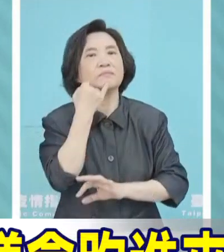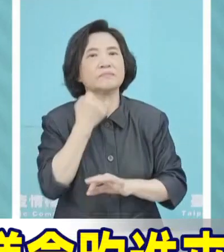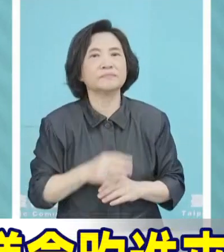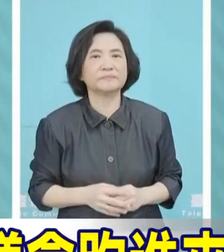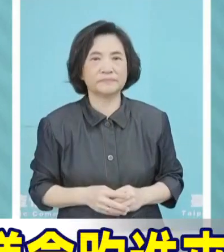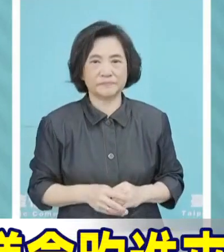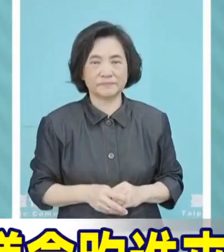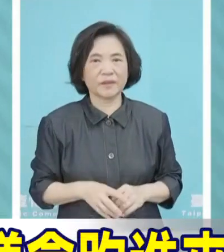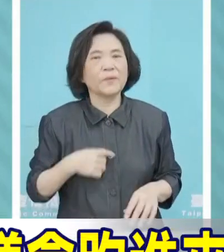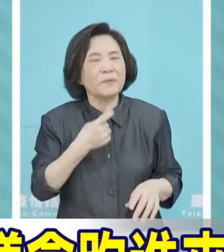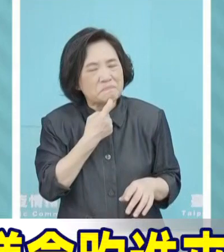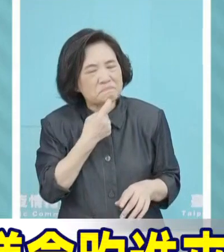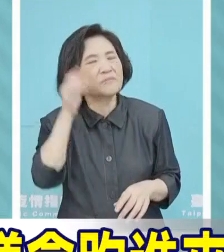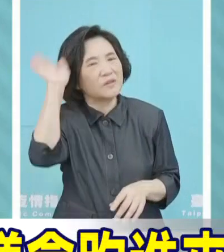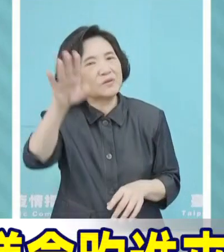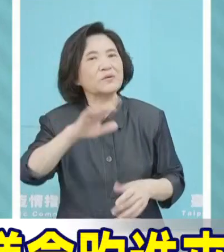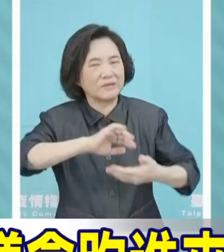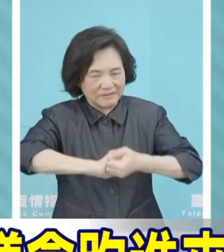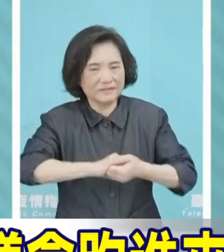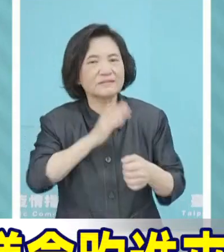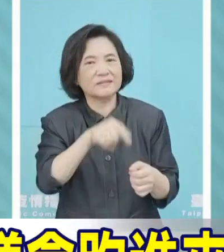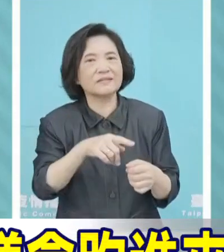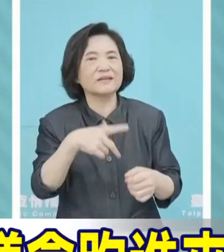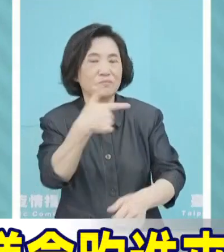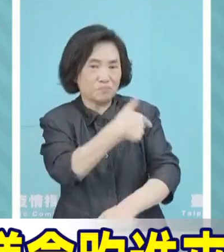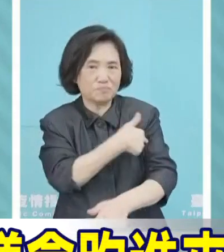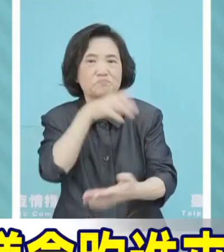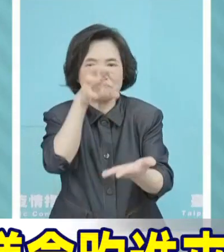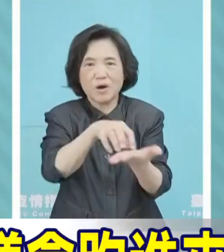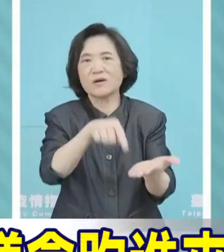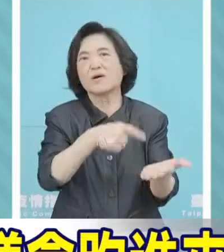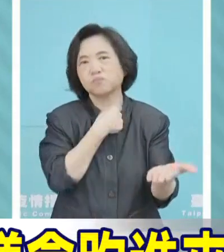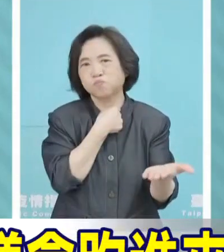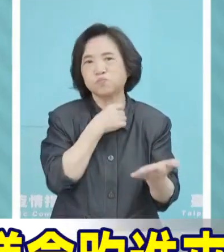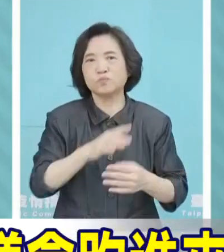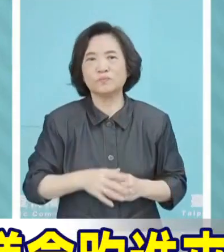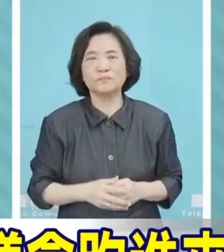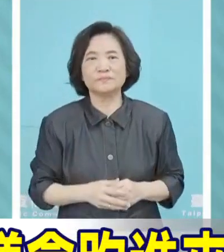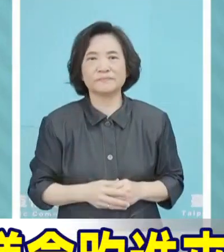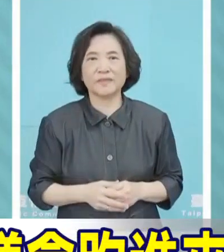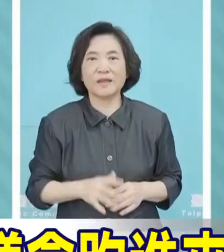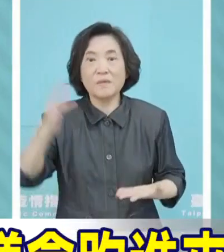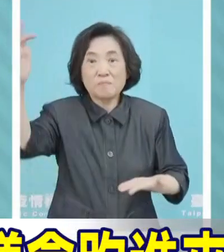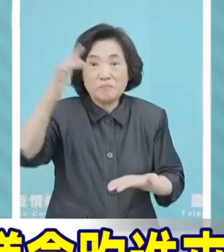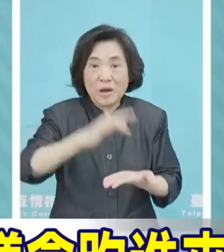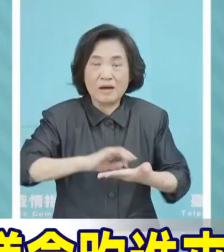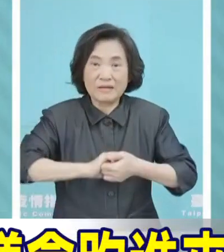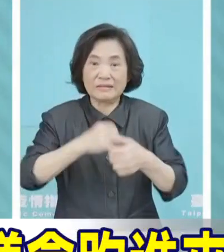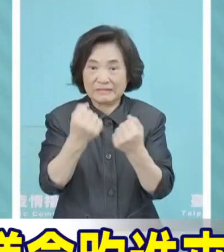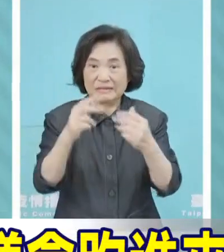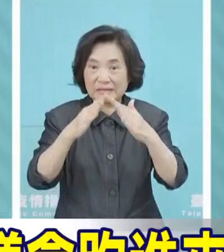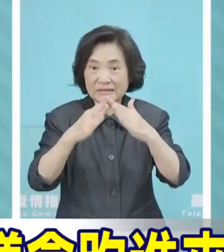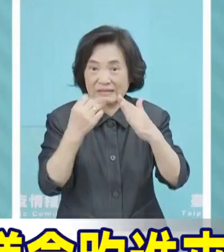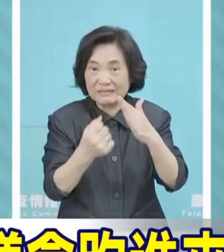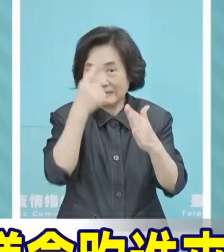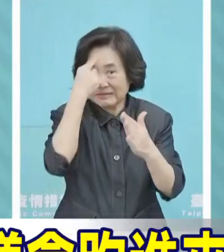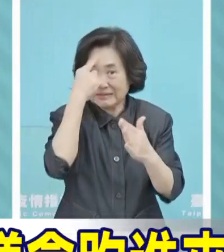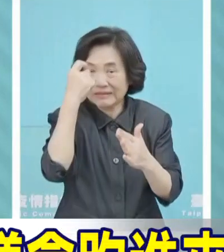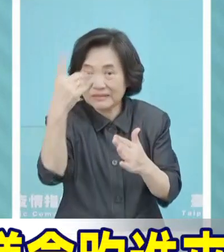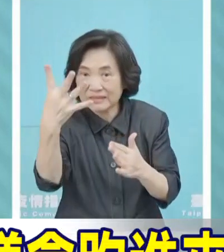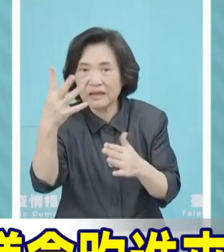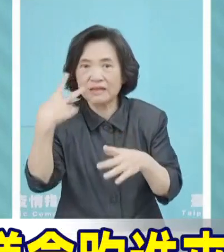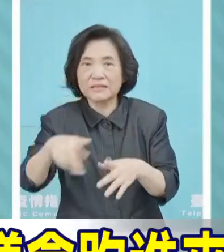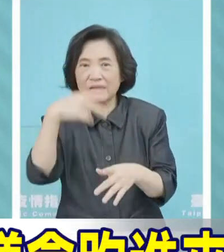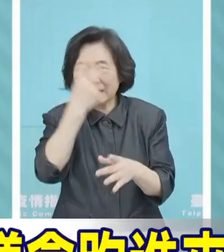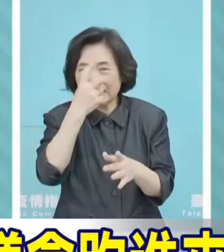样处理。我猜全世界最后一定是用疫苗护照解决的，因为也不可能入境要管制14天，要做3次筛检，这不可